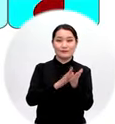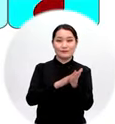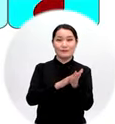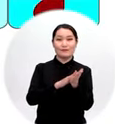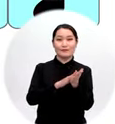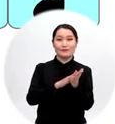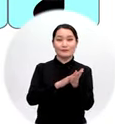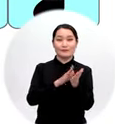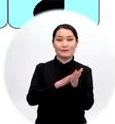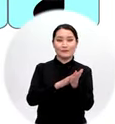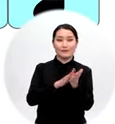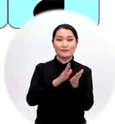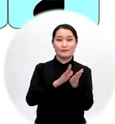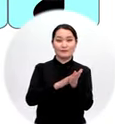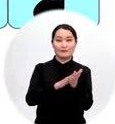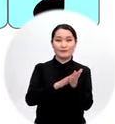И 1 2 3 1 2 3.